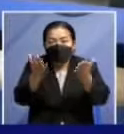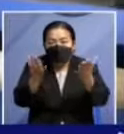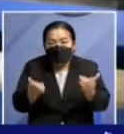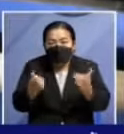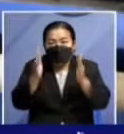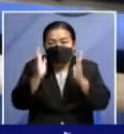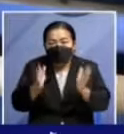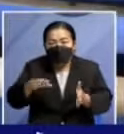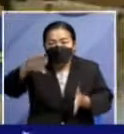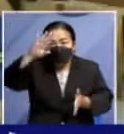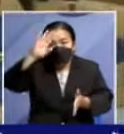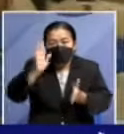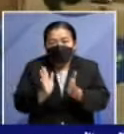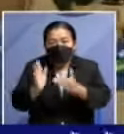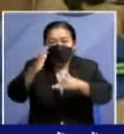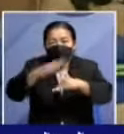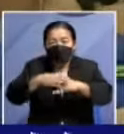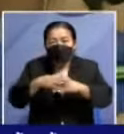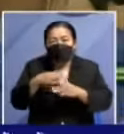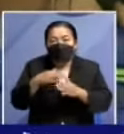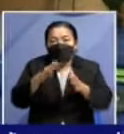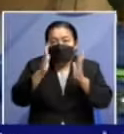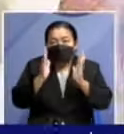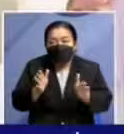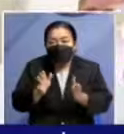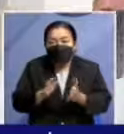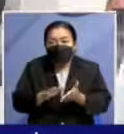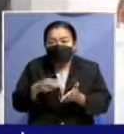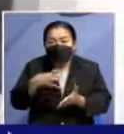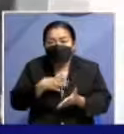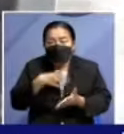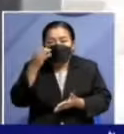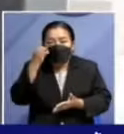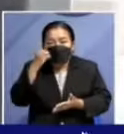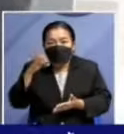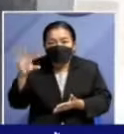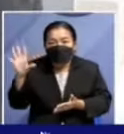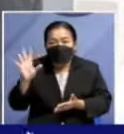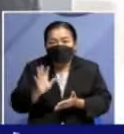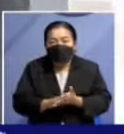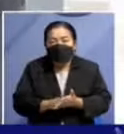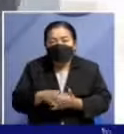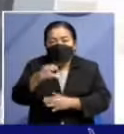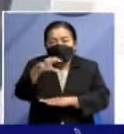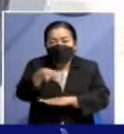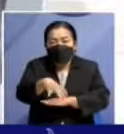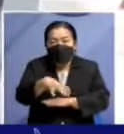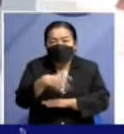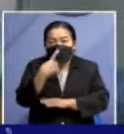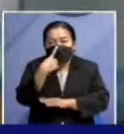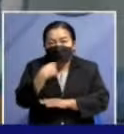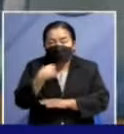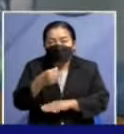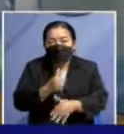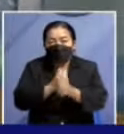เรียนก็คือผู้ป่วยที่ร้องขอกลับมาจากต่างจังหวัดกับภูมิลำเนาในพื้นที่ควบคุมสูงสุดและเข้มงวดก็ตามโคร